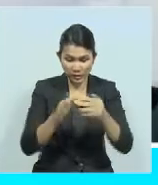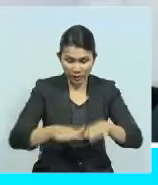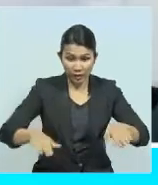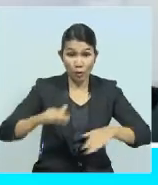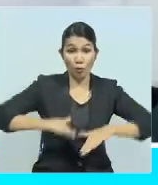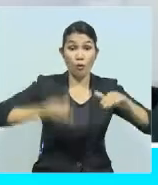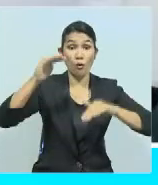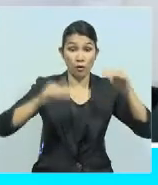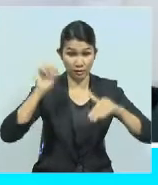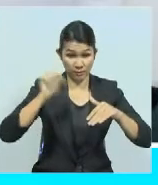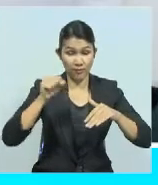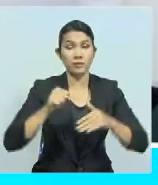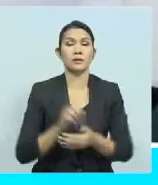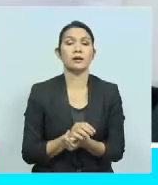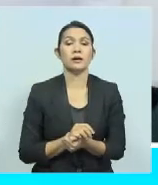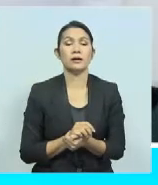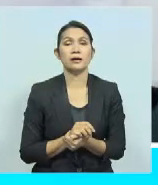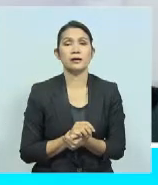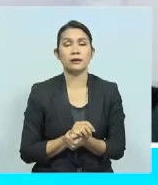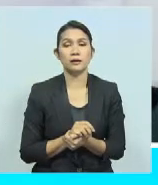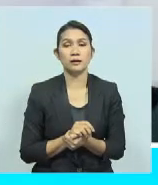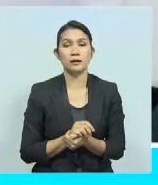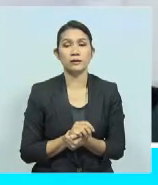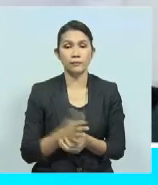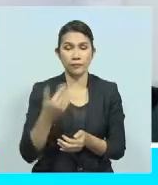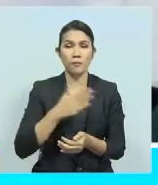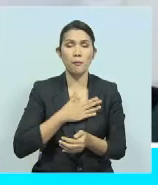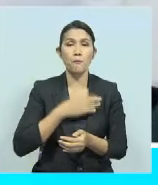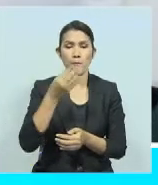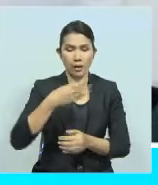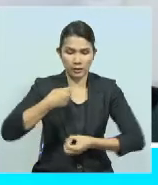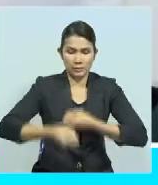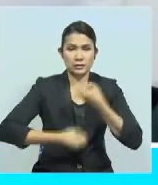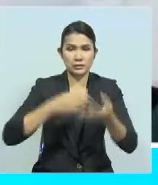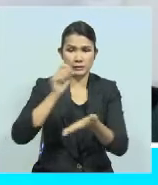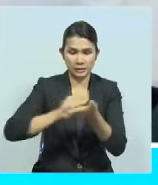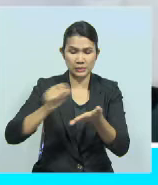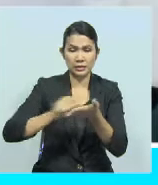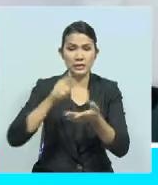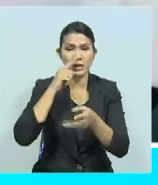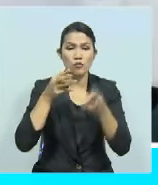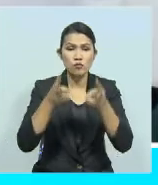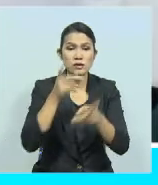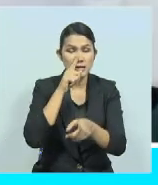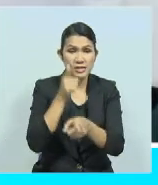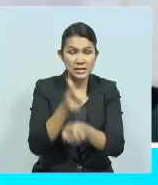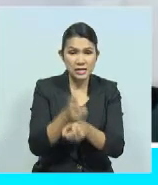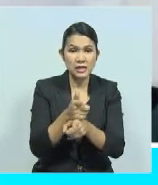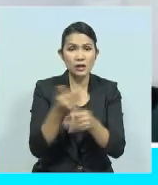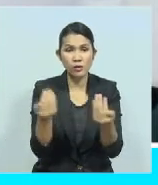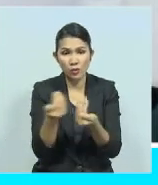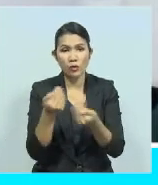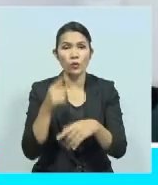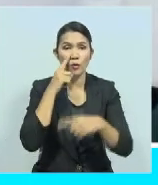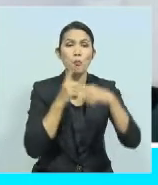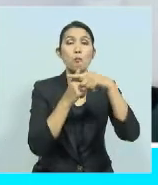วัยรุ่นยังไงบ้างอะคะคุณหมอ ค่ะส่วนใหญ่หมอก็เขียนเรื่องการเลี้ยงดูอะค่ะแล้วก็หลังที่เขียนในเพจก็เป็นเรื่องการเลี้ยงดูเชิงบวกนะค